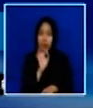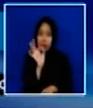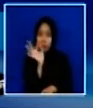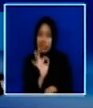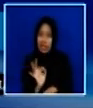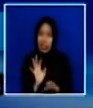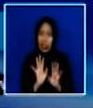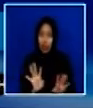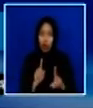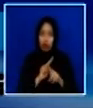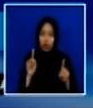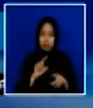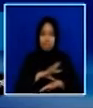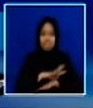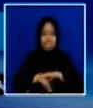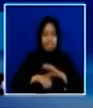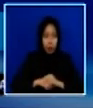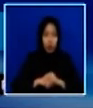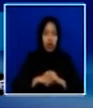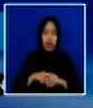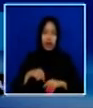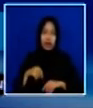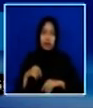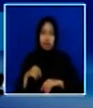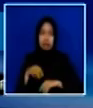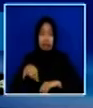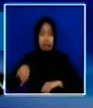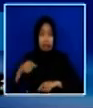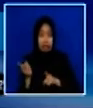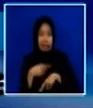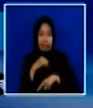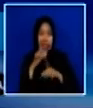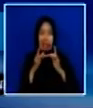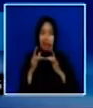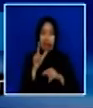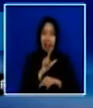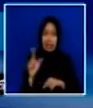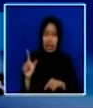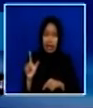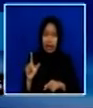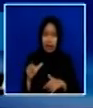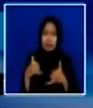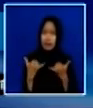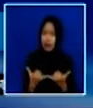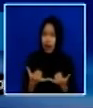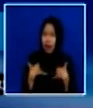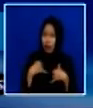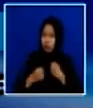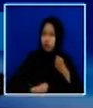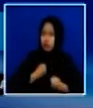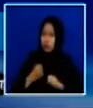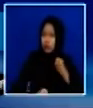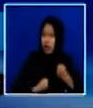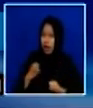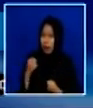dari keseluruhan desa yang Internetnya lancar atau masyarakatnya bisa menjangkau internet gede sejauh ini bagaimana upaya pemerintah